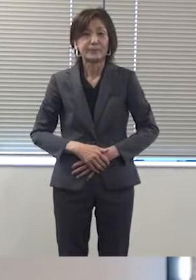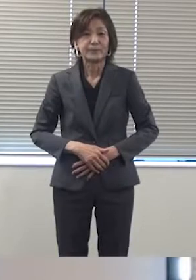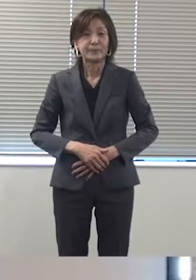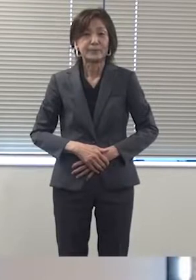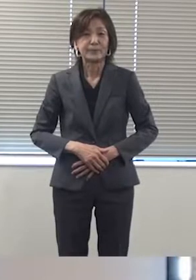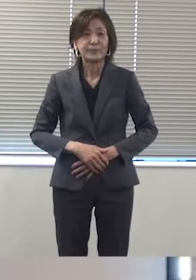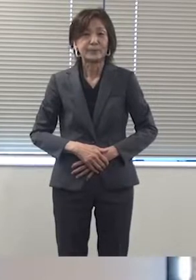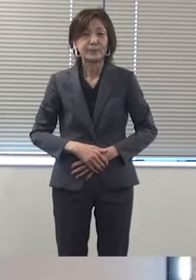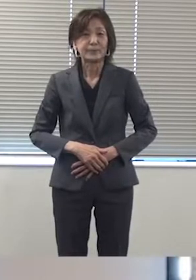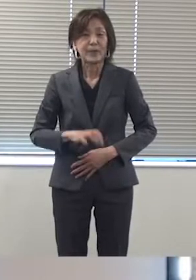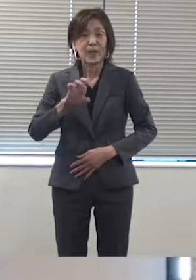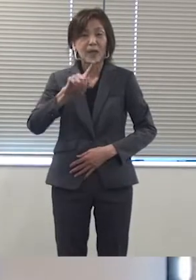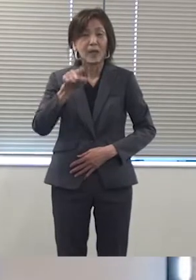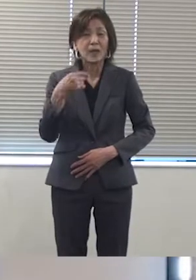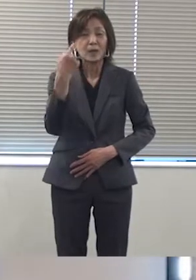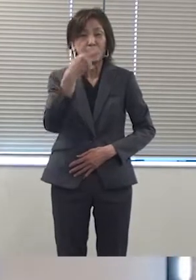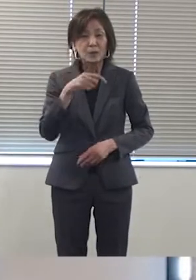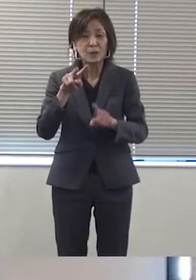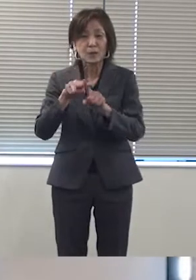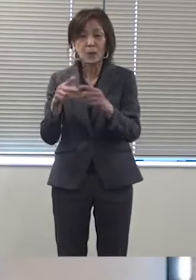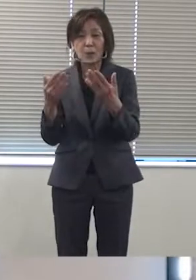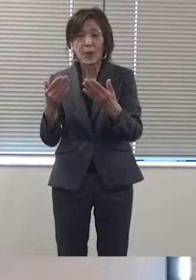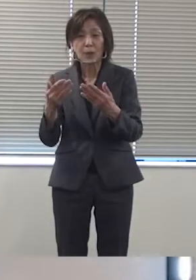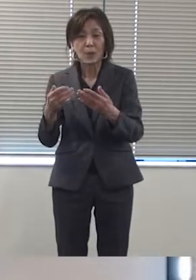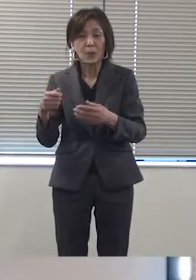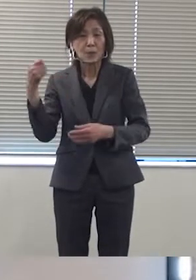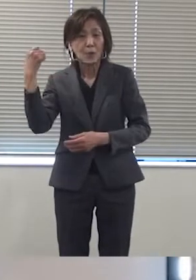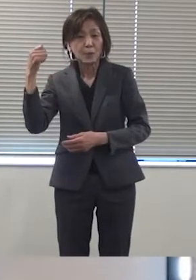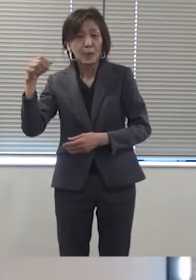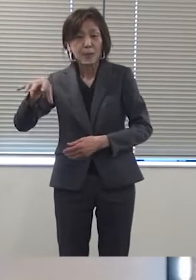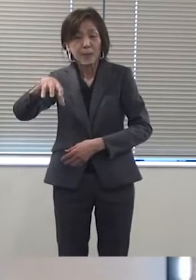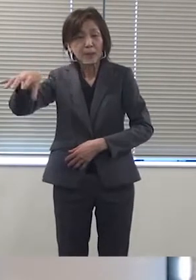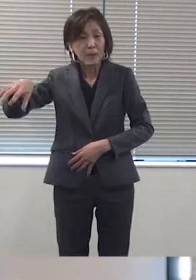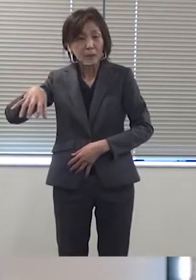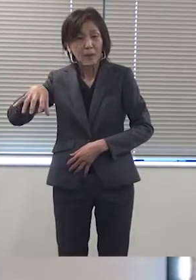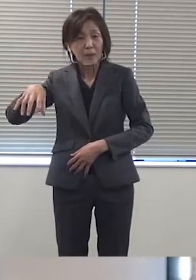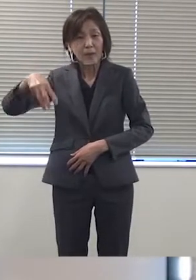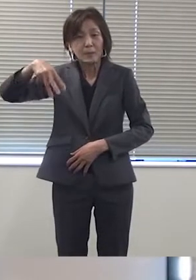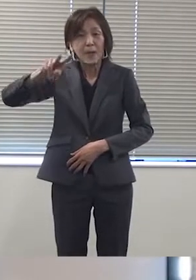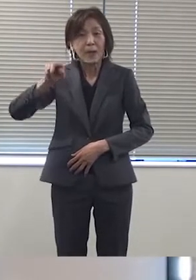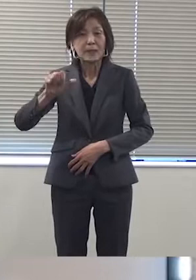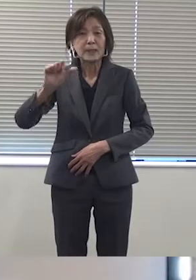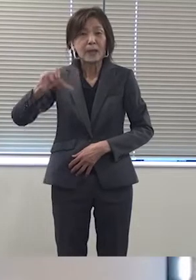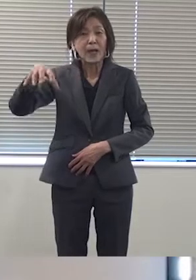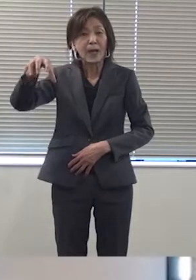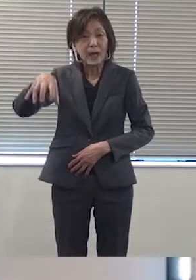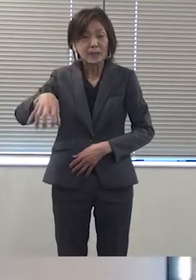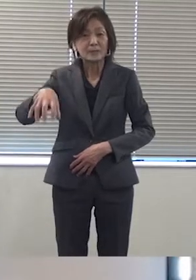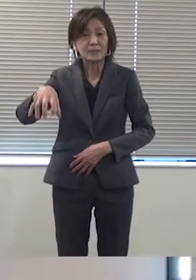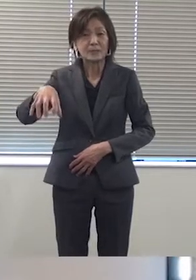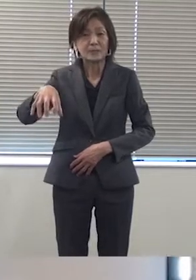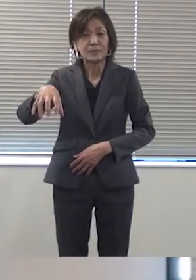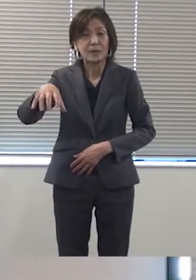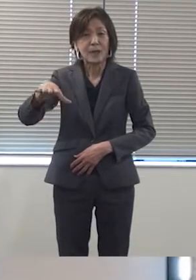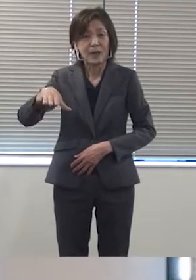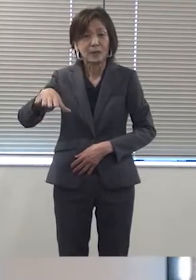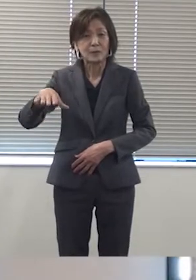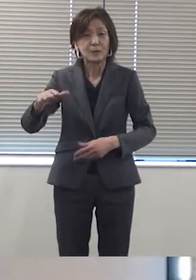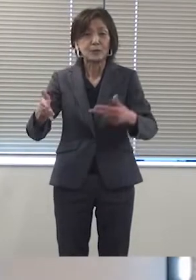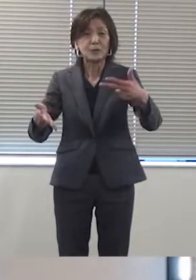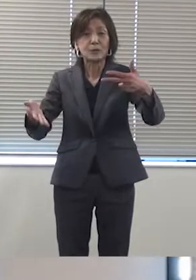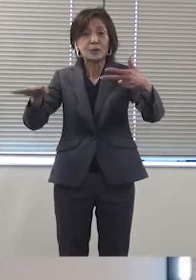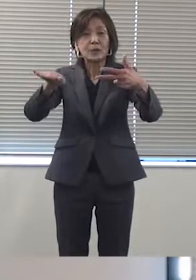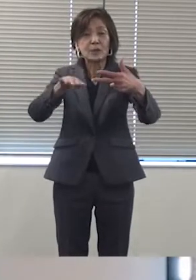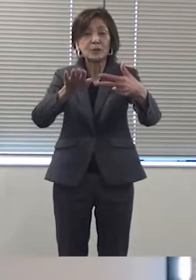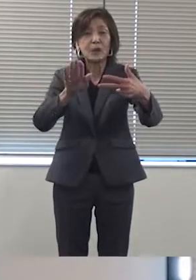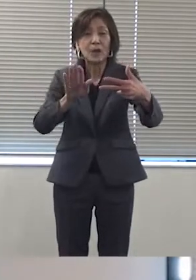校の南側にですね、マリア園という、大規模な施設がありまして、みそ